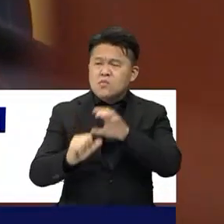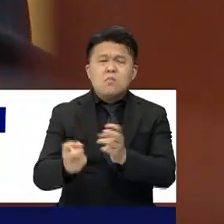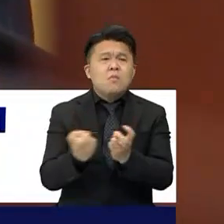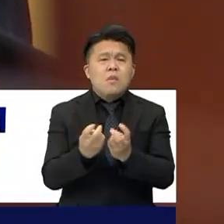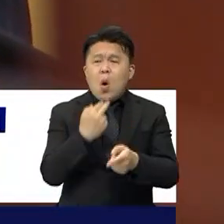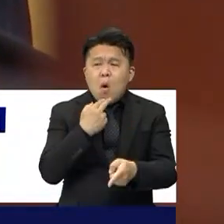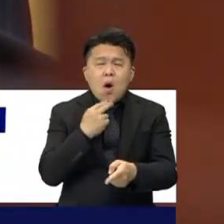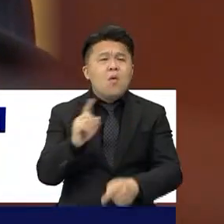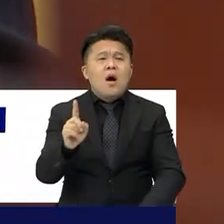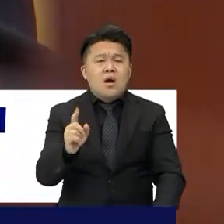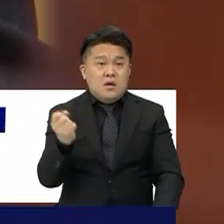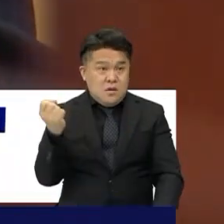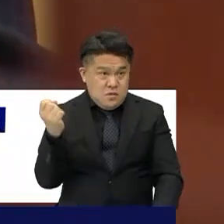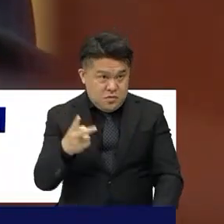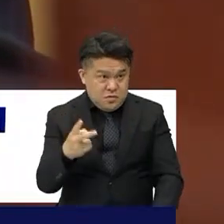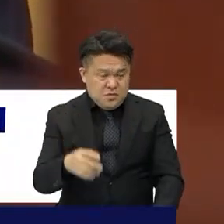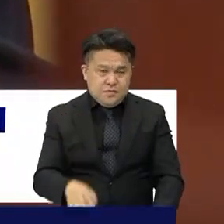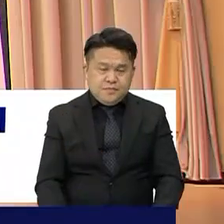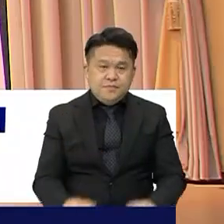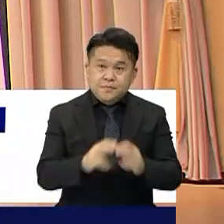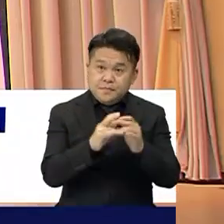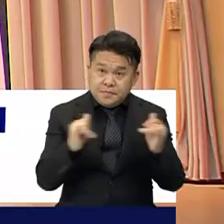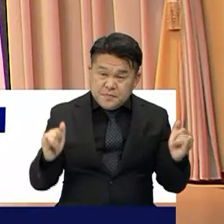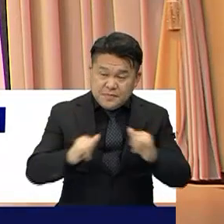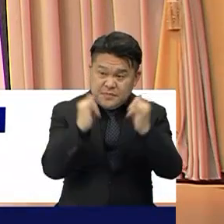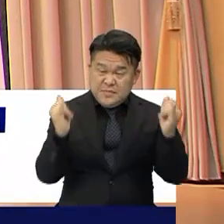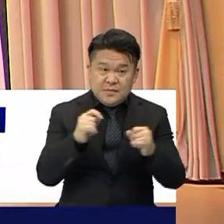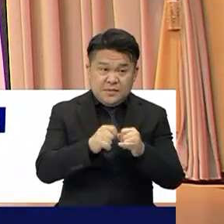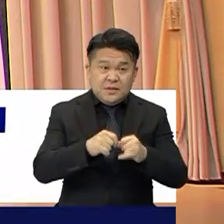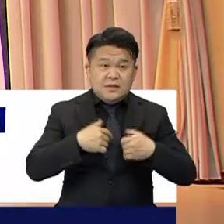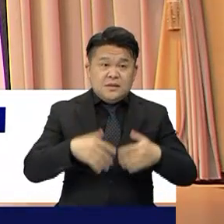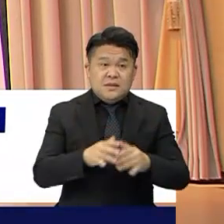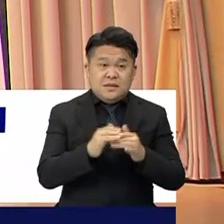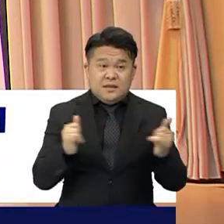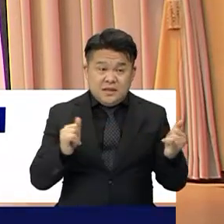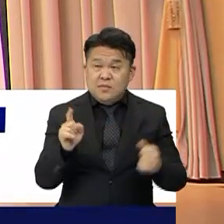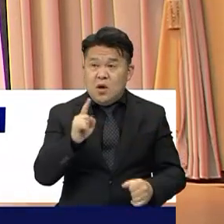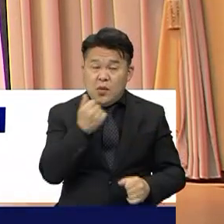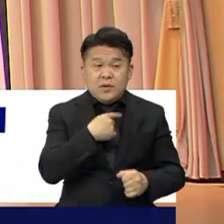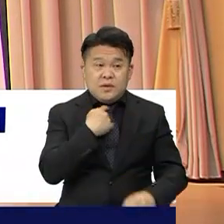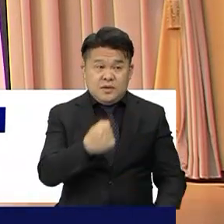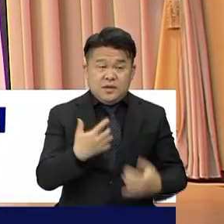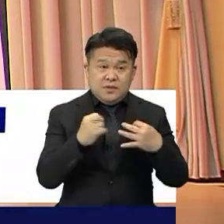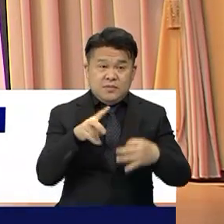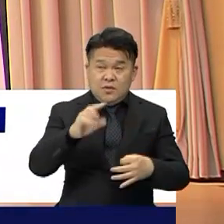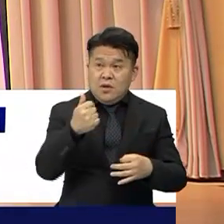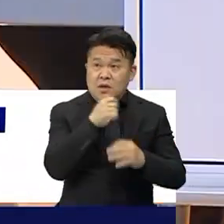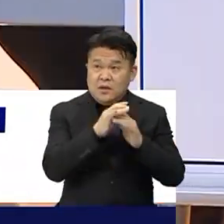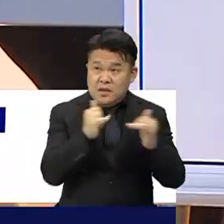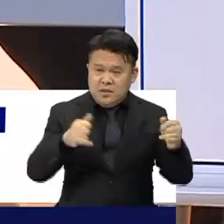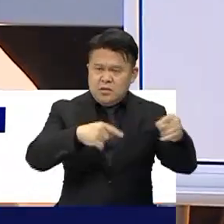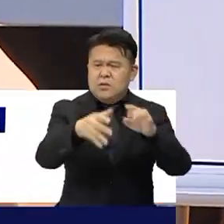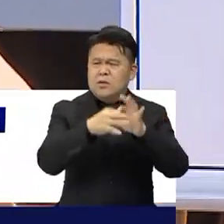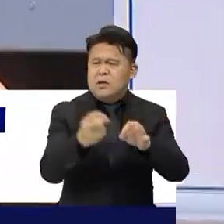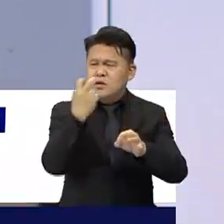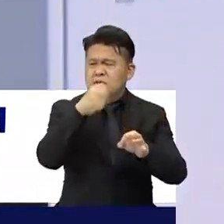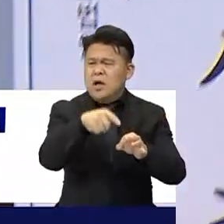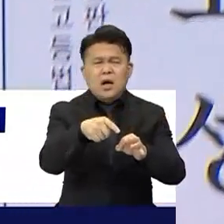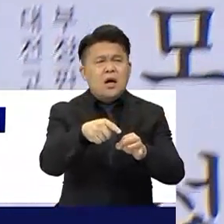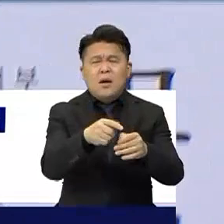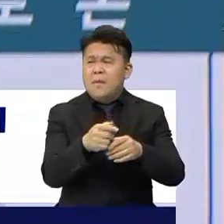않았다는 비판이 나오는가 하면 장애인 등 사회적 약자를 변호해온 김예원 변호사는 정치인에 대한 수사 부분을